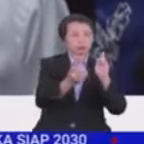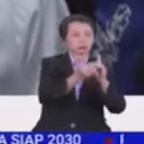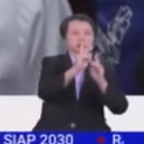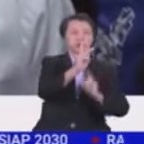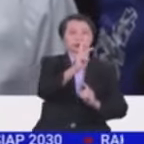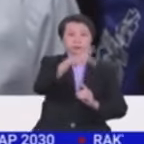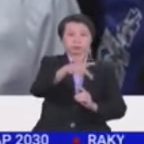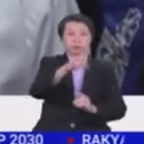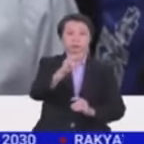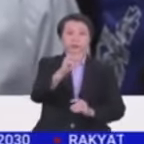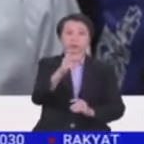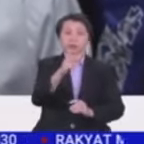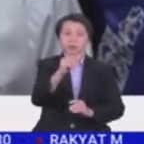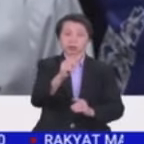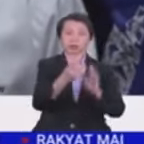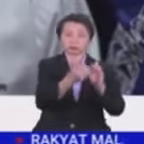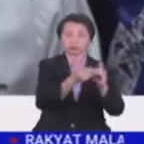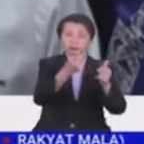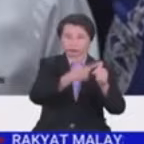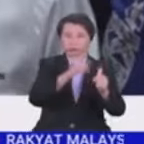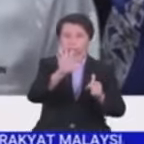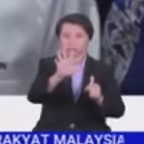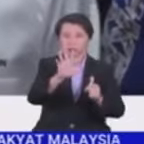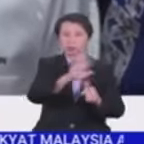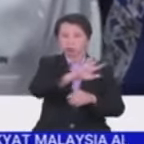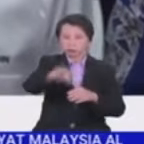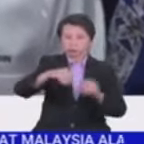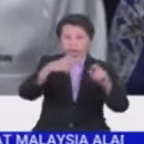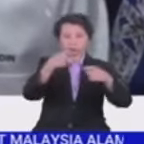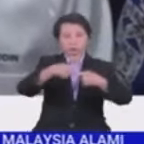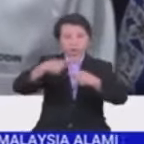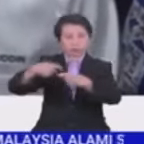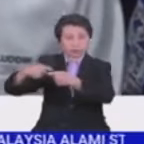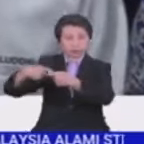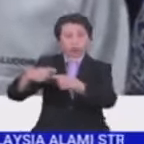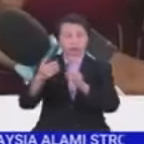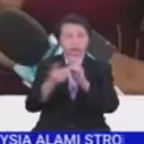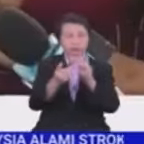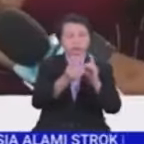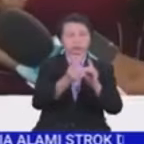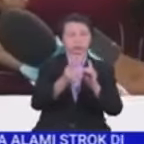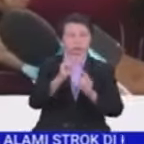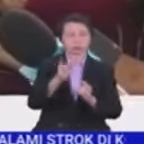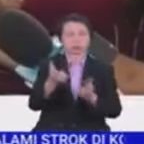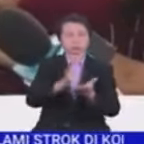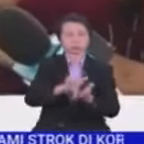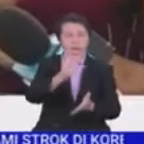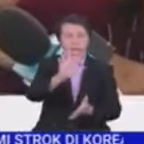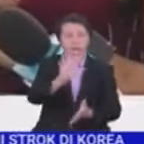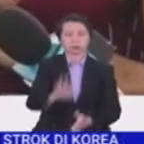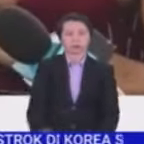MKN dan yang semua agensi yang berkaitan saya akan dapatkan laporan.